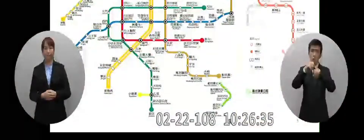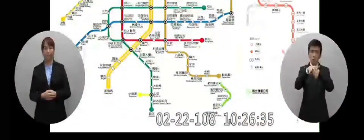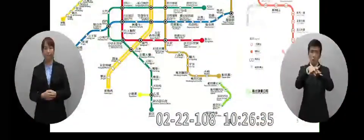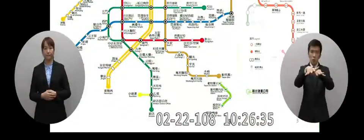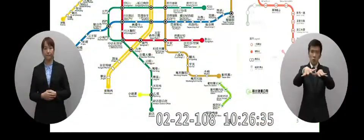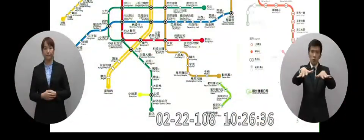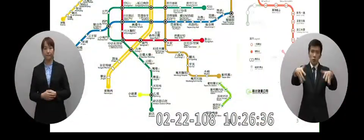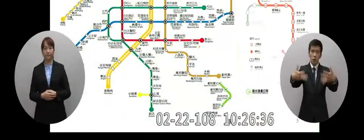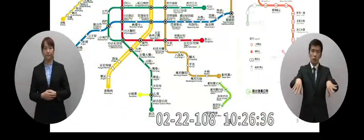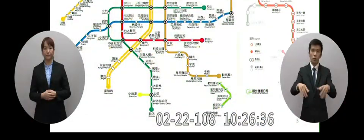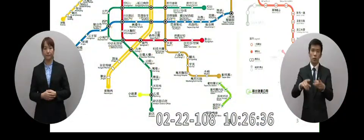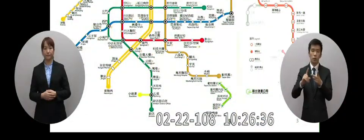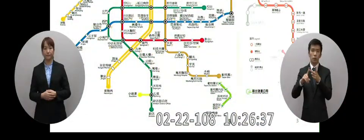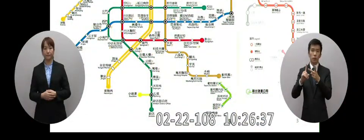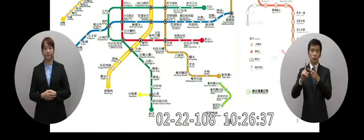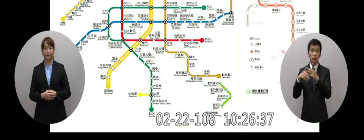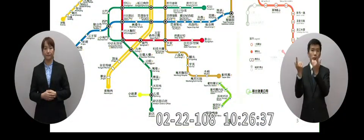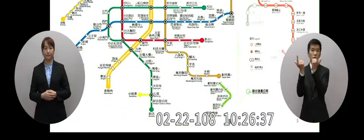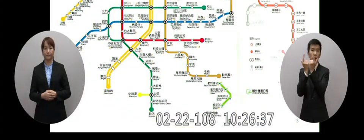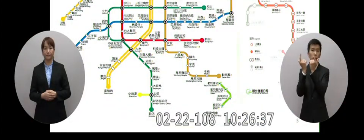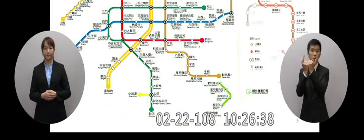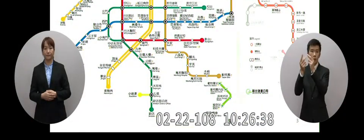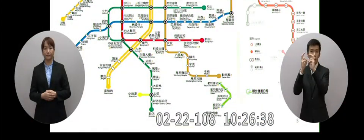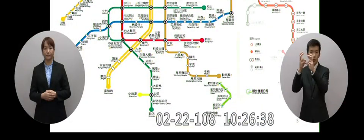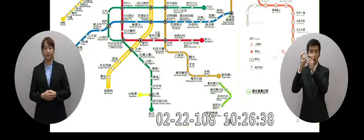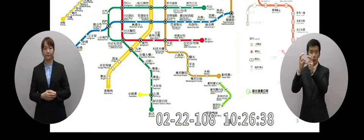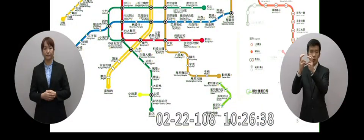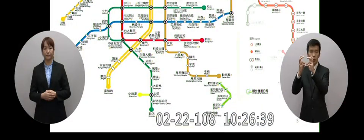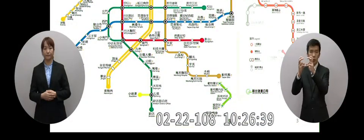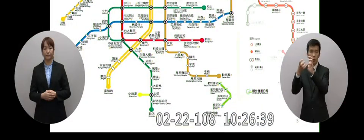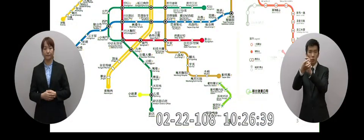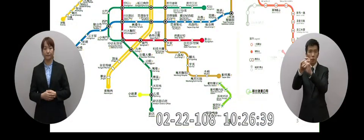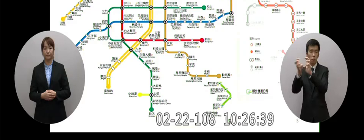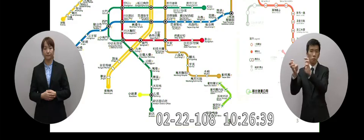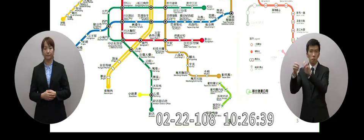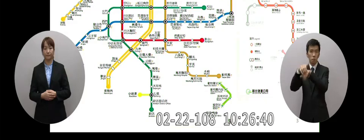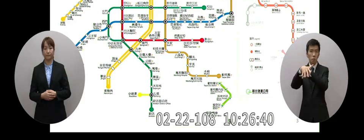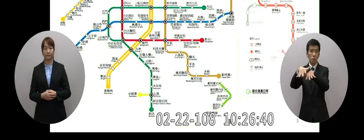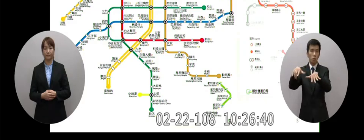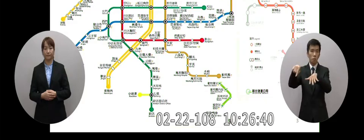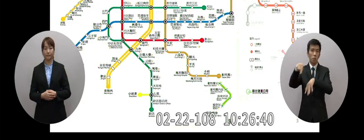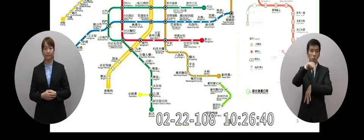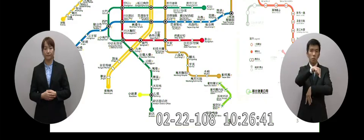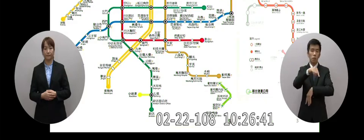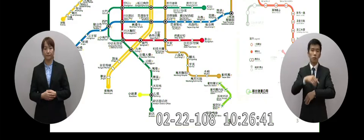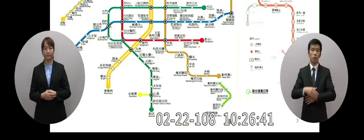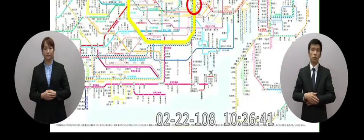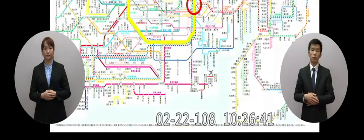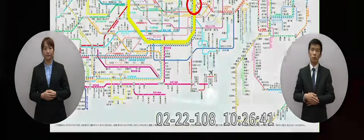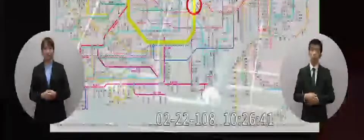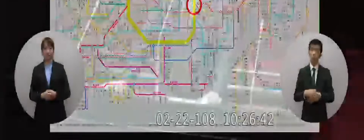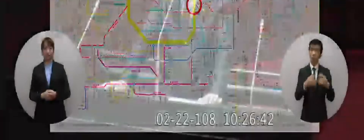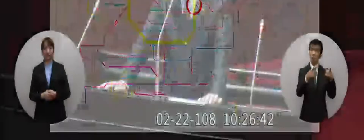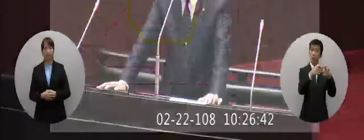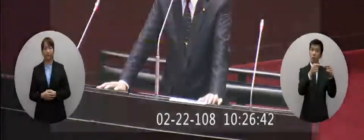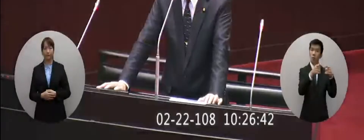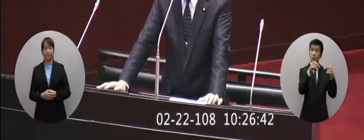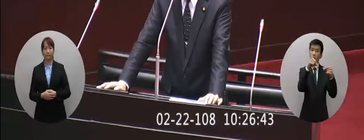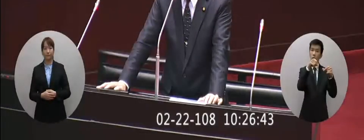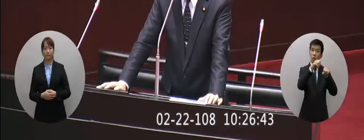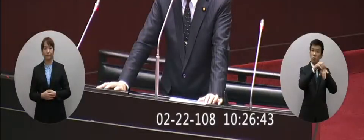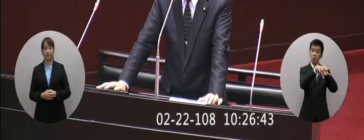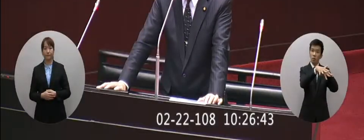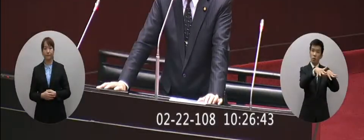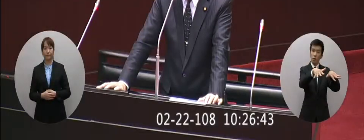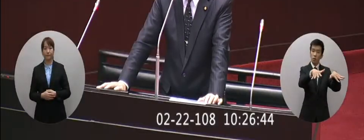张是台北的捷运。那这两个城市，东京它的面积跟